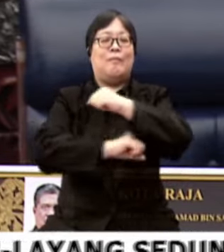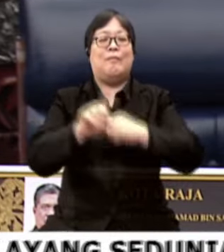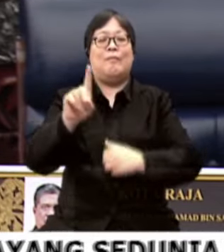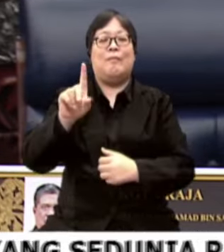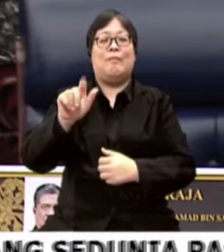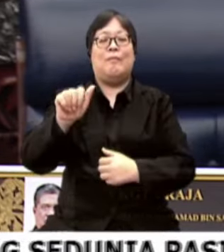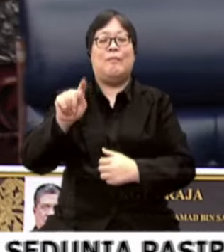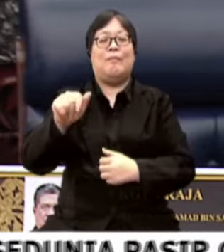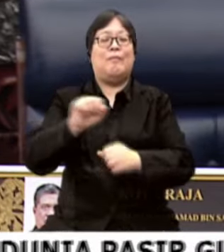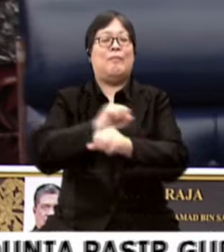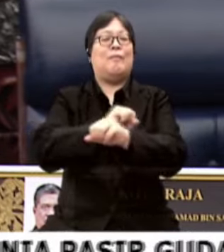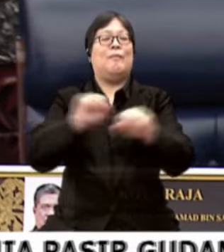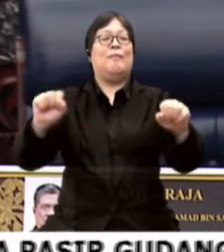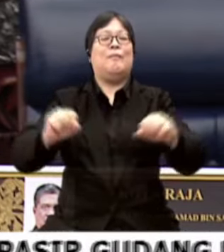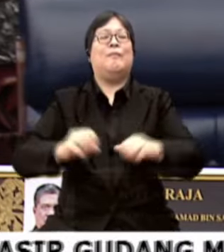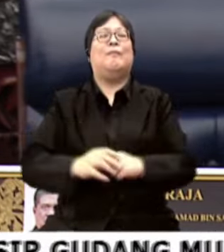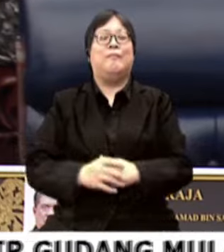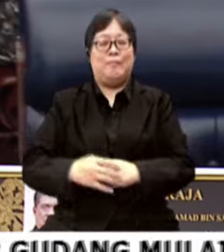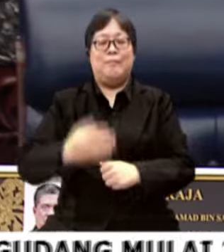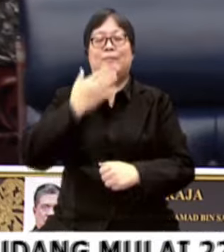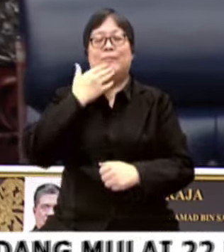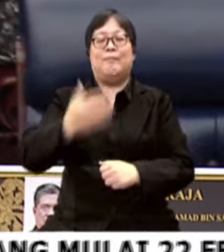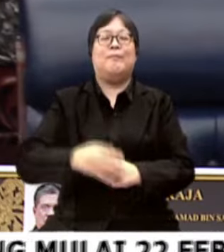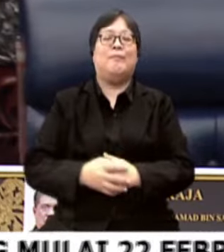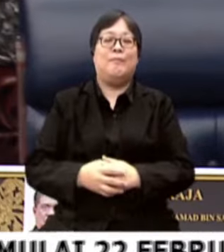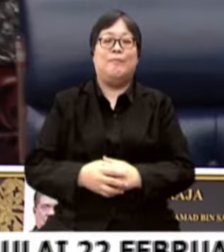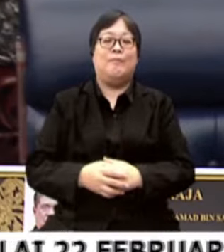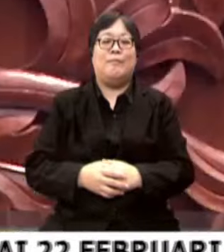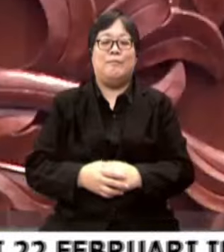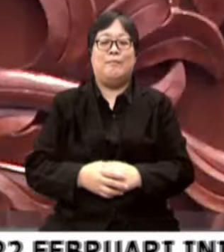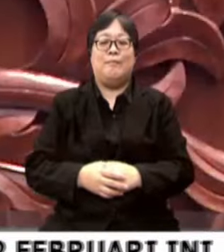bersiap sedia ke arah itu Terima kasih